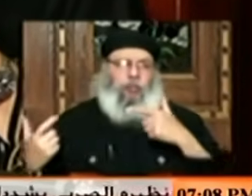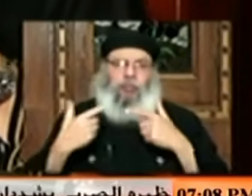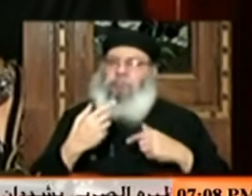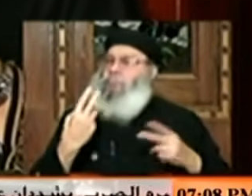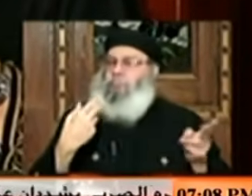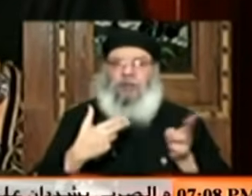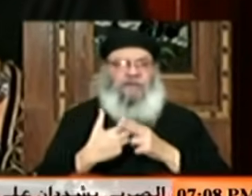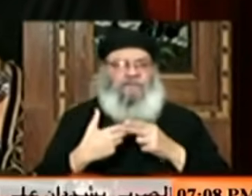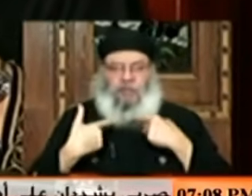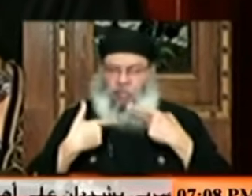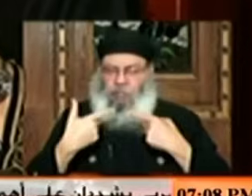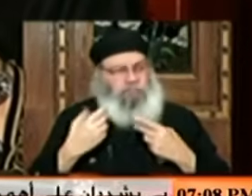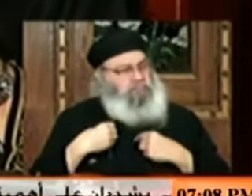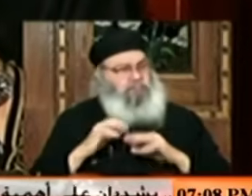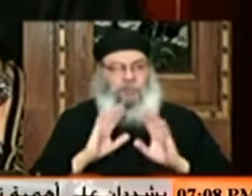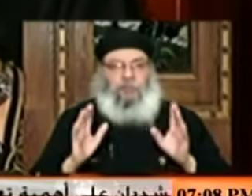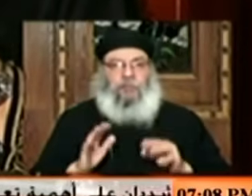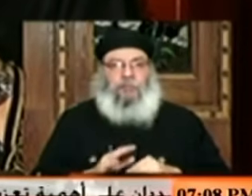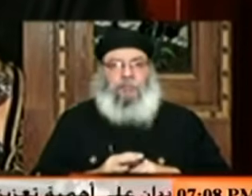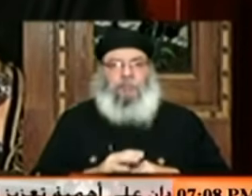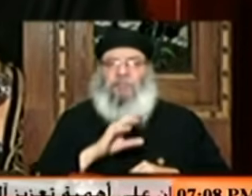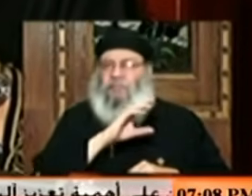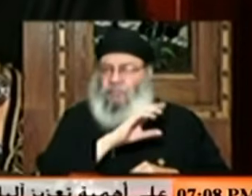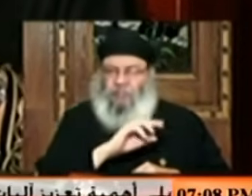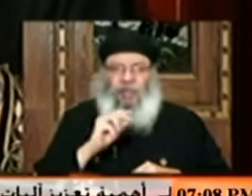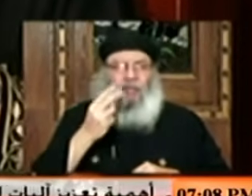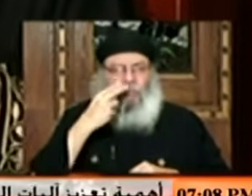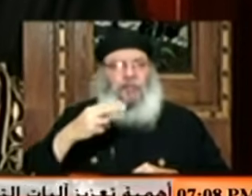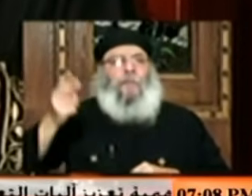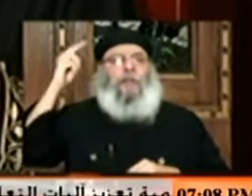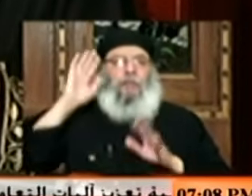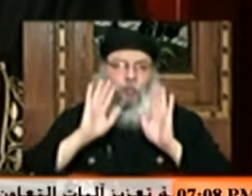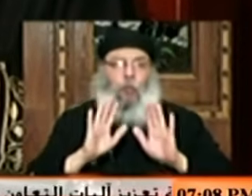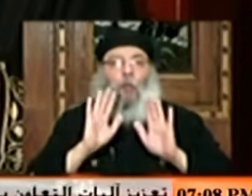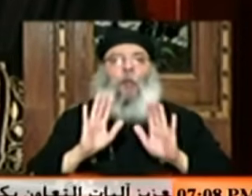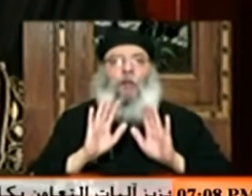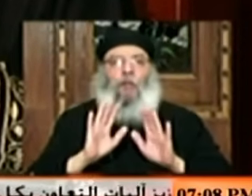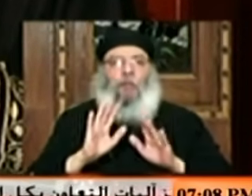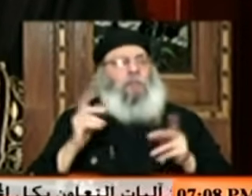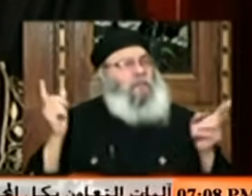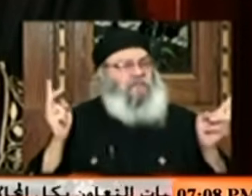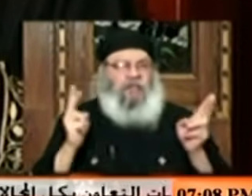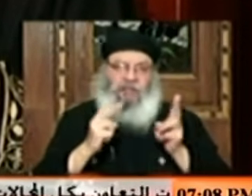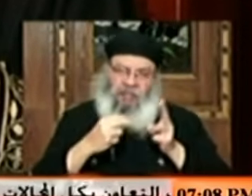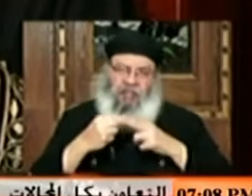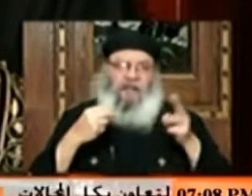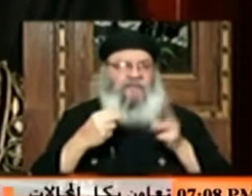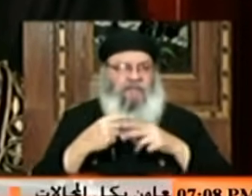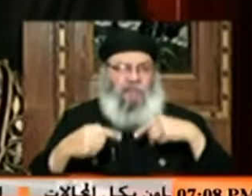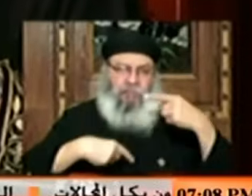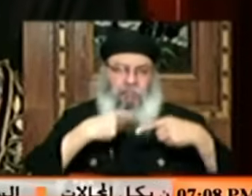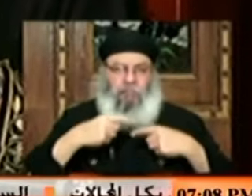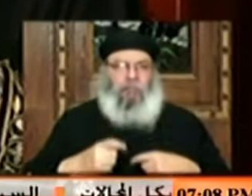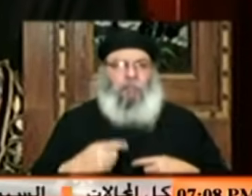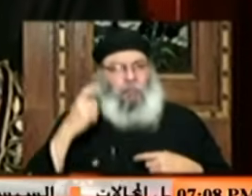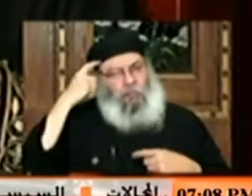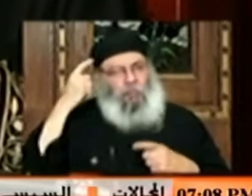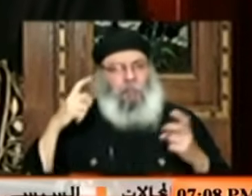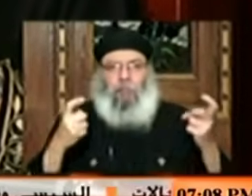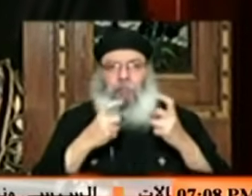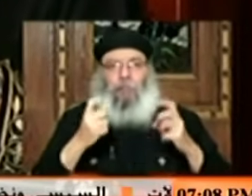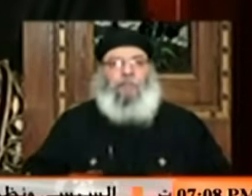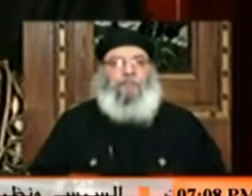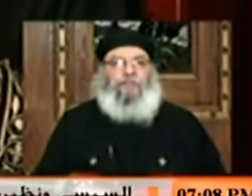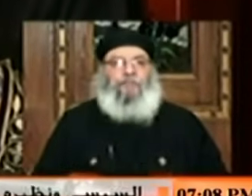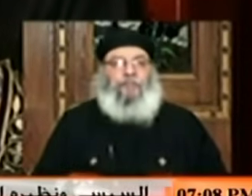عاجبهم الحال زي كل زمان و رغم ان